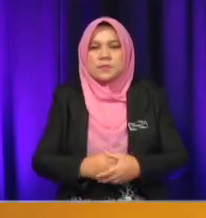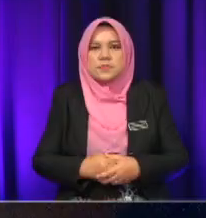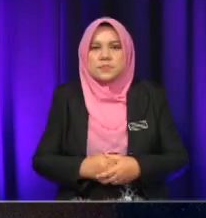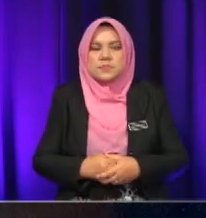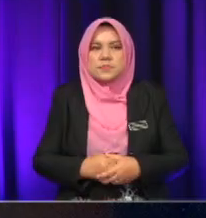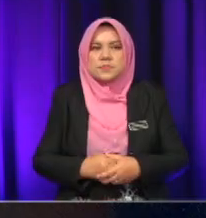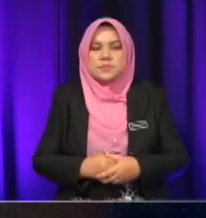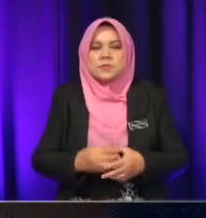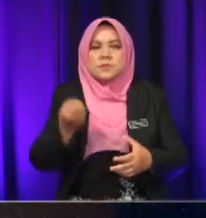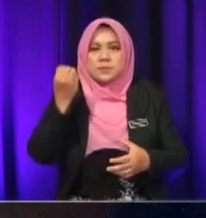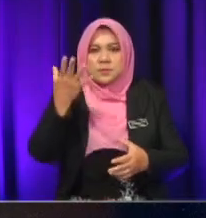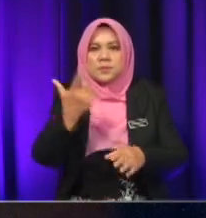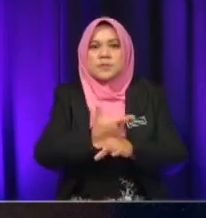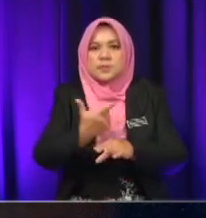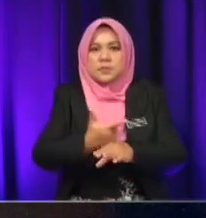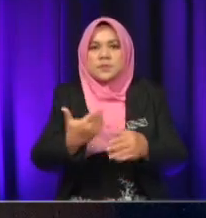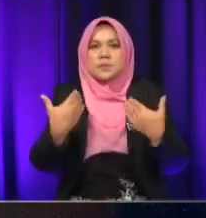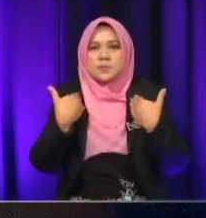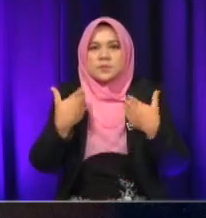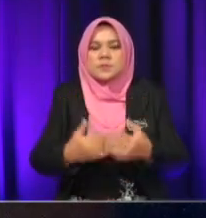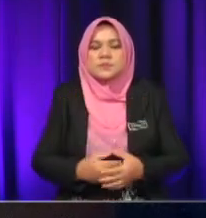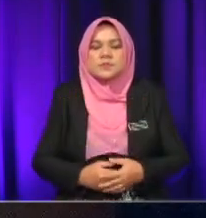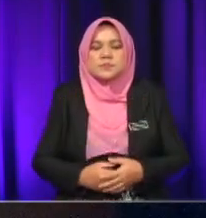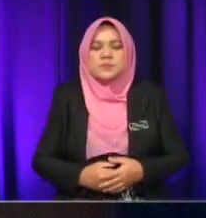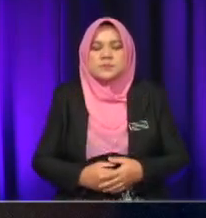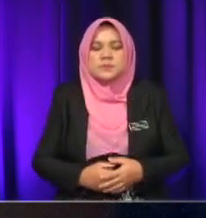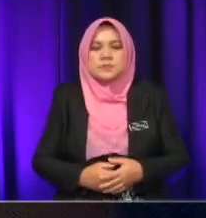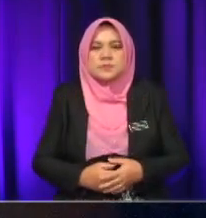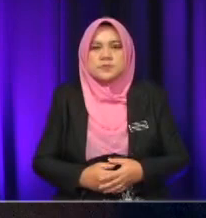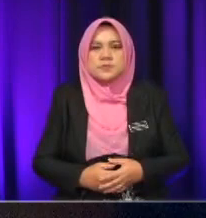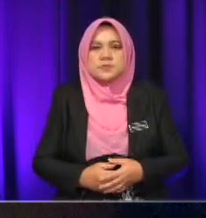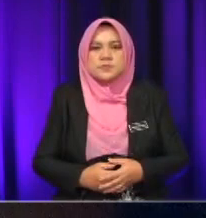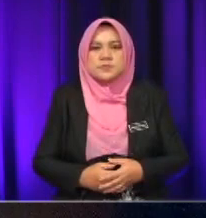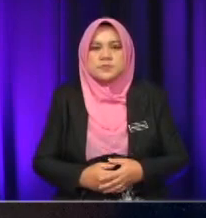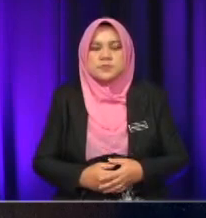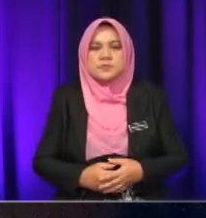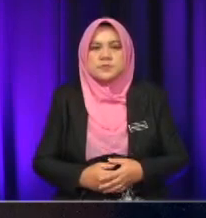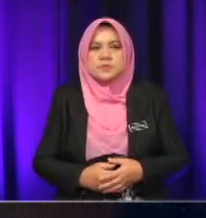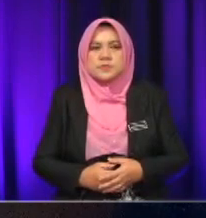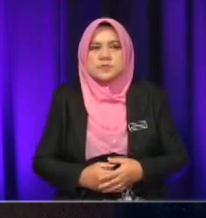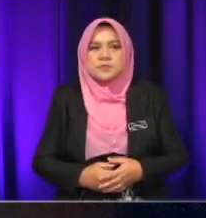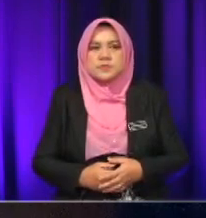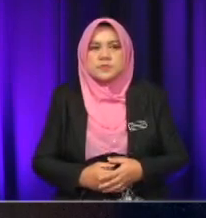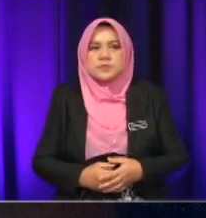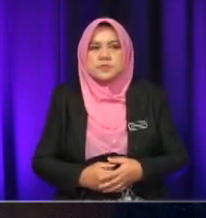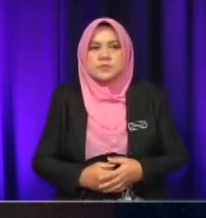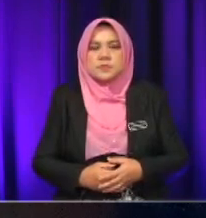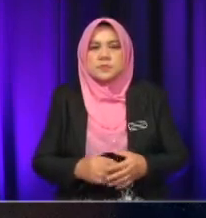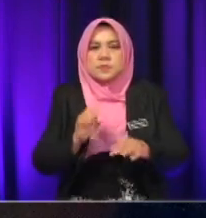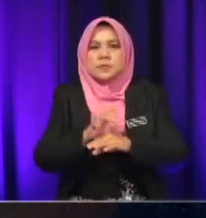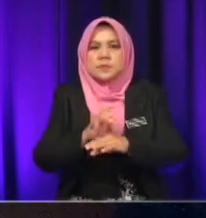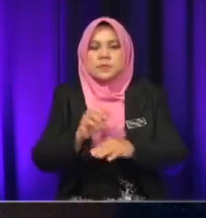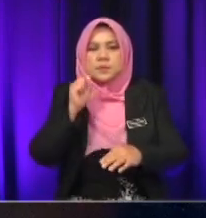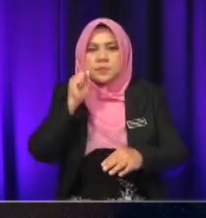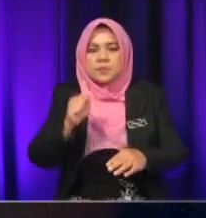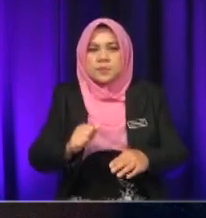cikgu, bukan sekadar maklumat dan juga latihan ada di situ. Betul, untuk betul. Memperkuatkan lagi. Nak dengan tak nak je Syafika. Betul cikgu. Banyak pesanan dari cikgu Azrina hari